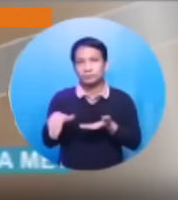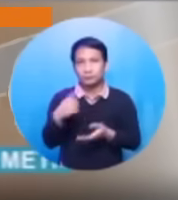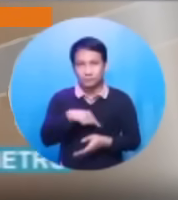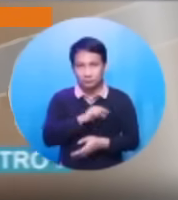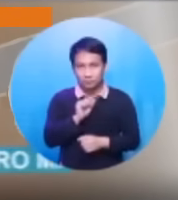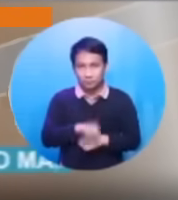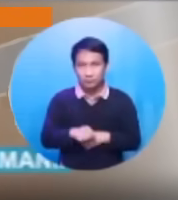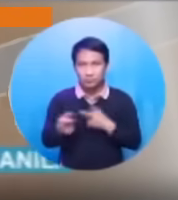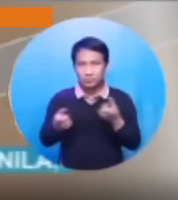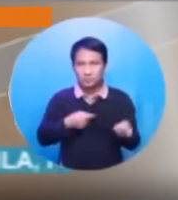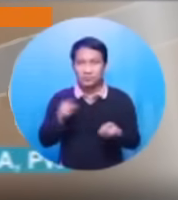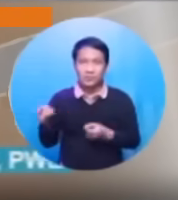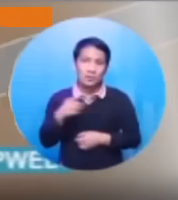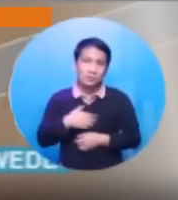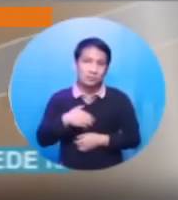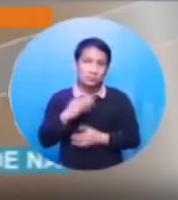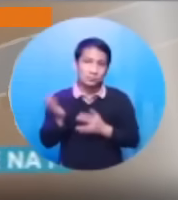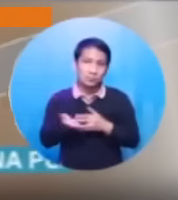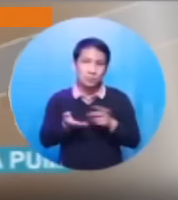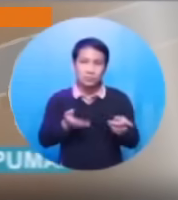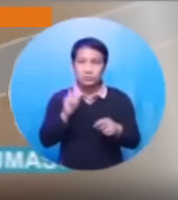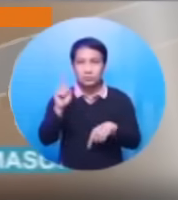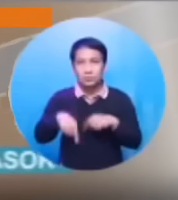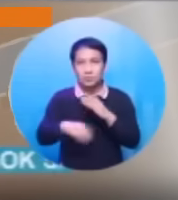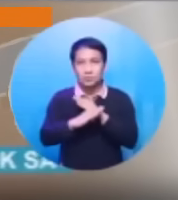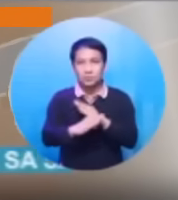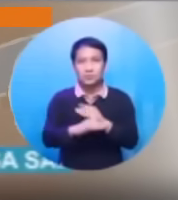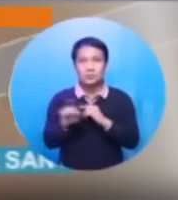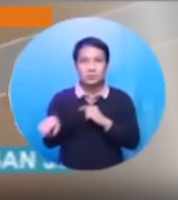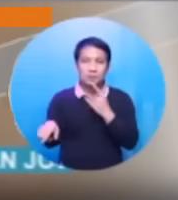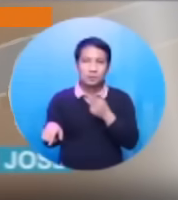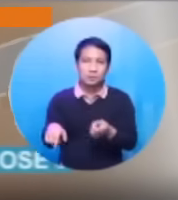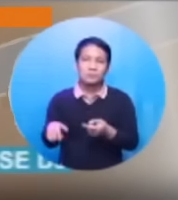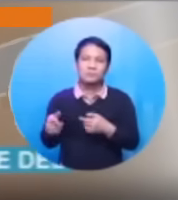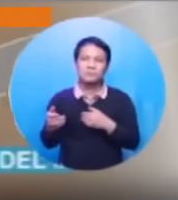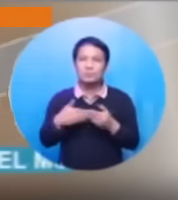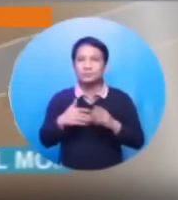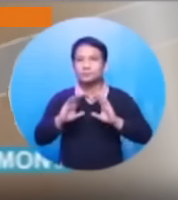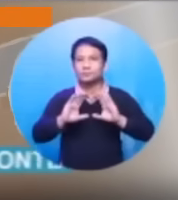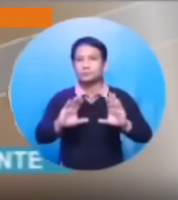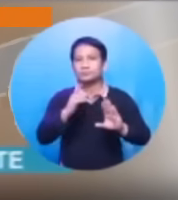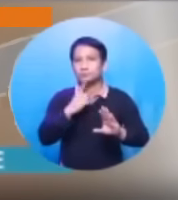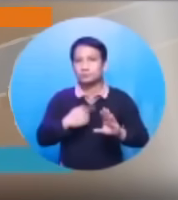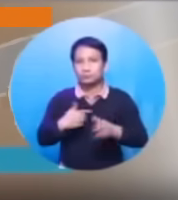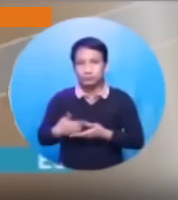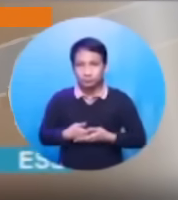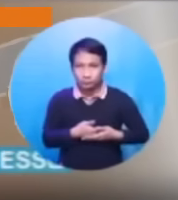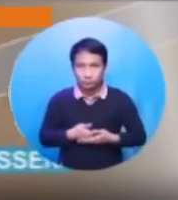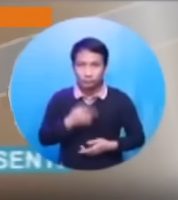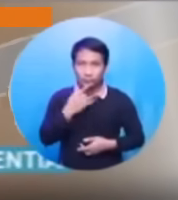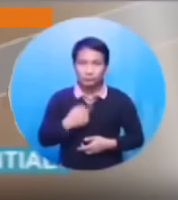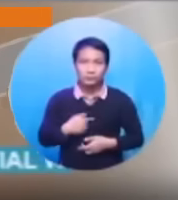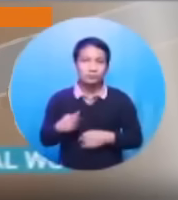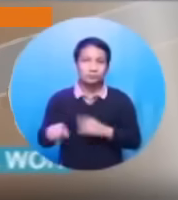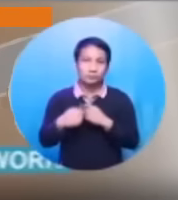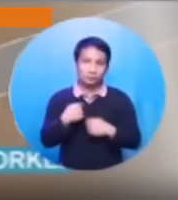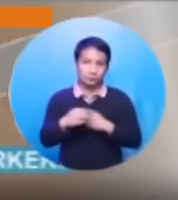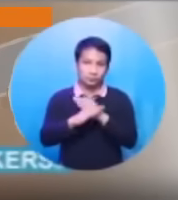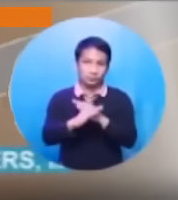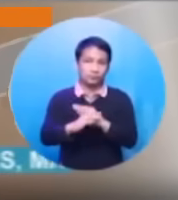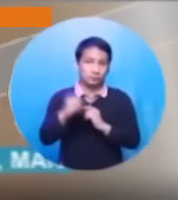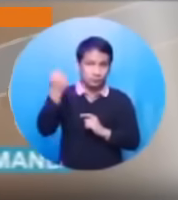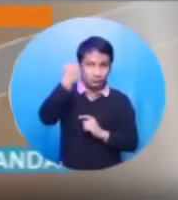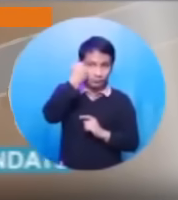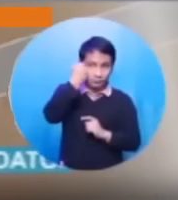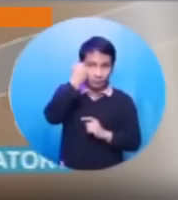ating complainant. Sir. So hindi pwedeng gamitin defense yun kasi tinulak niya yung girlfriend ko at yes, umiyak yung baby ng girlfriend ko, kaya dumipensa ako at sinapak ko siya.